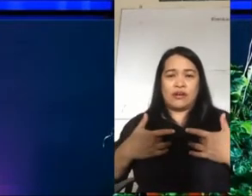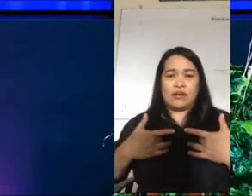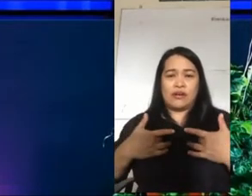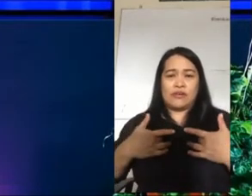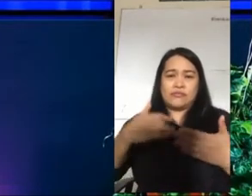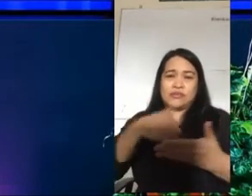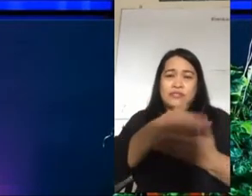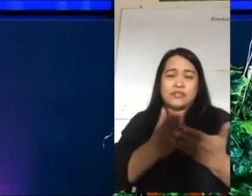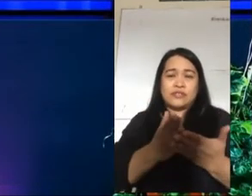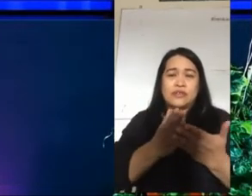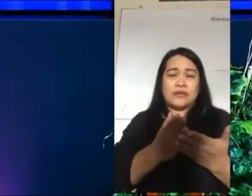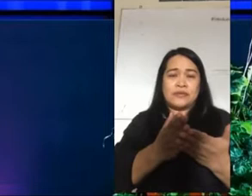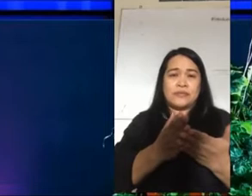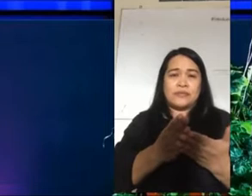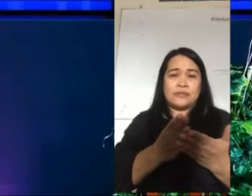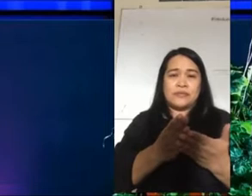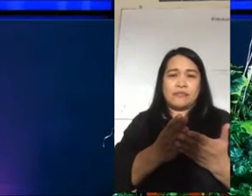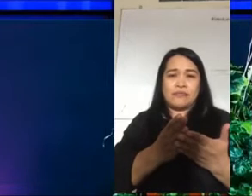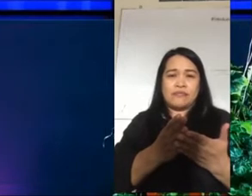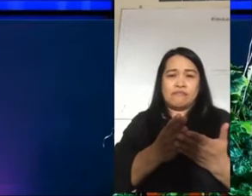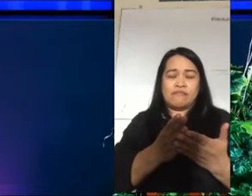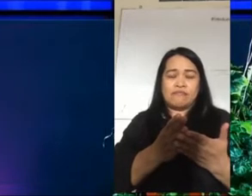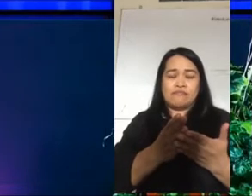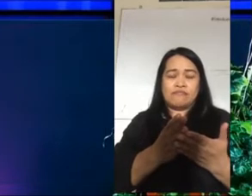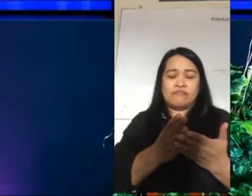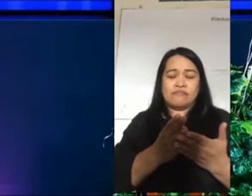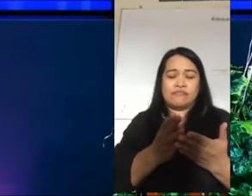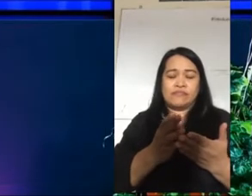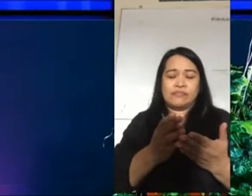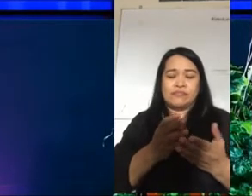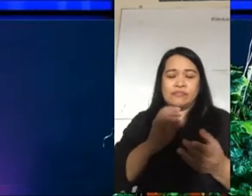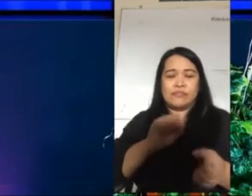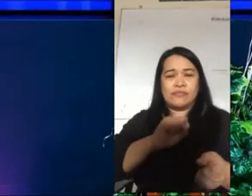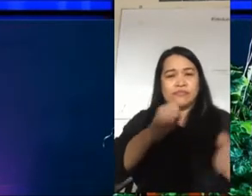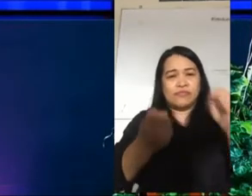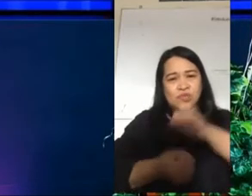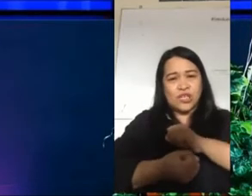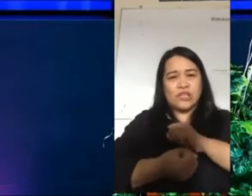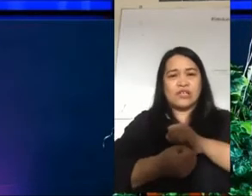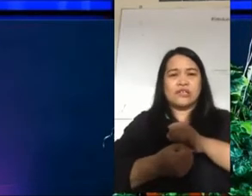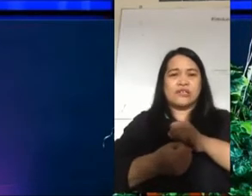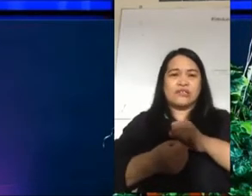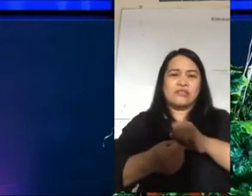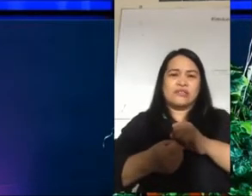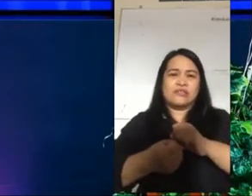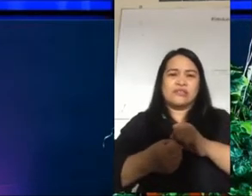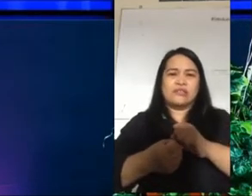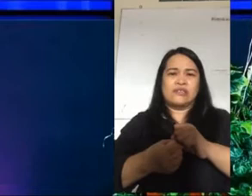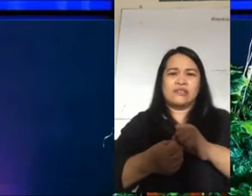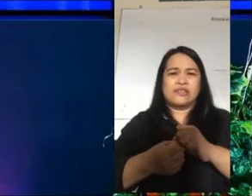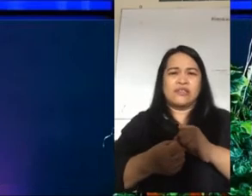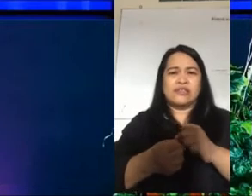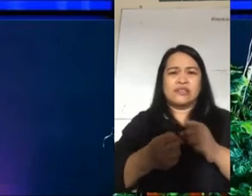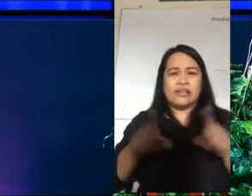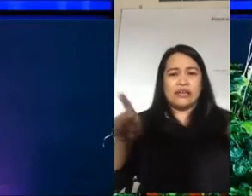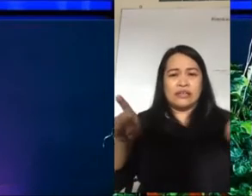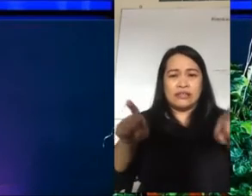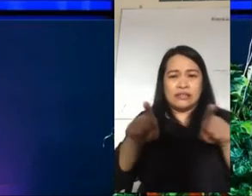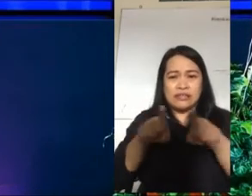those changes will feel like a tiny ripple. Parang maliliit lang na mga pagbabago. Pero ang ilang